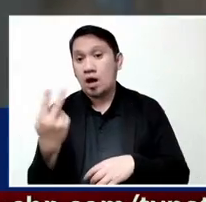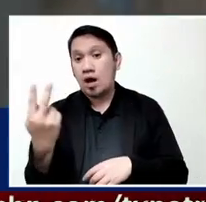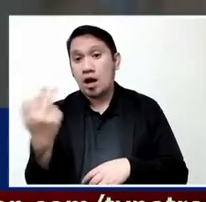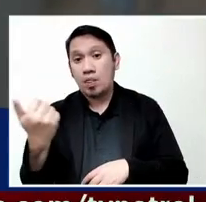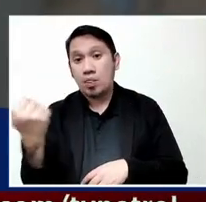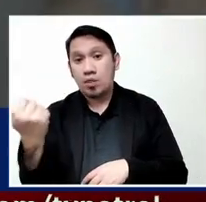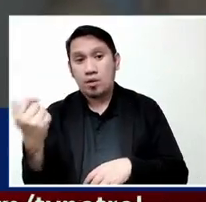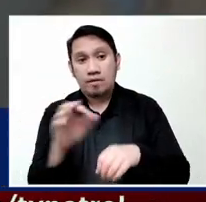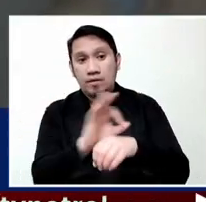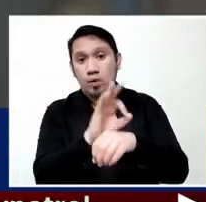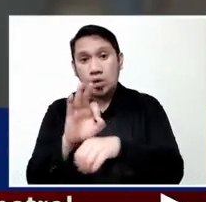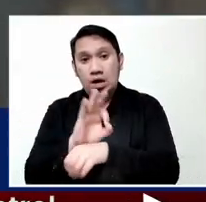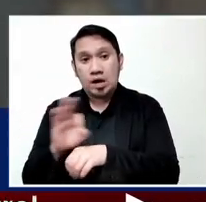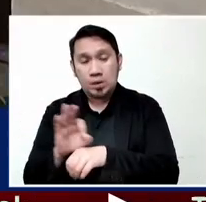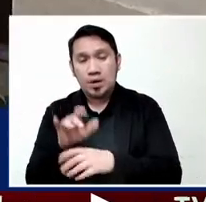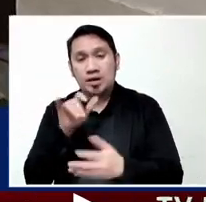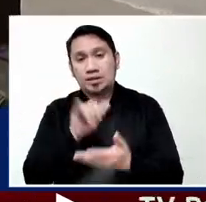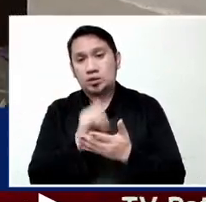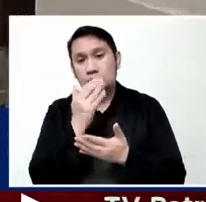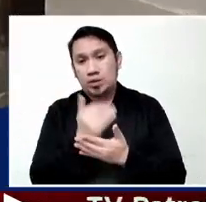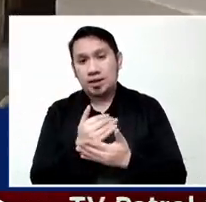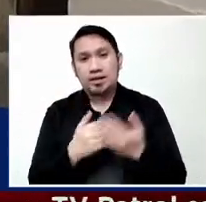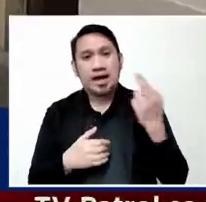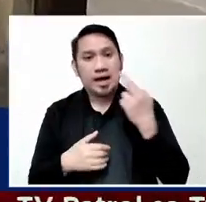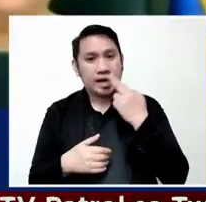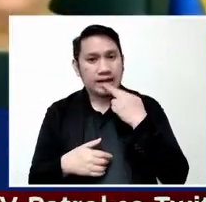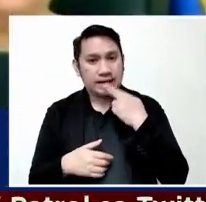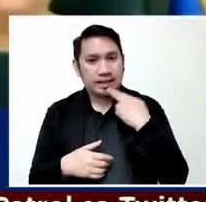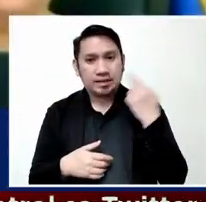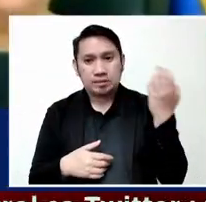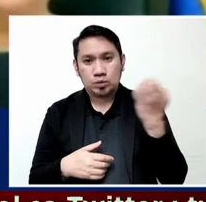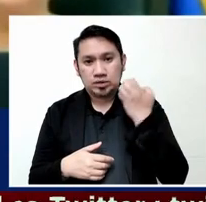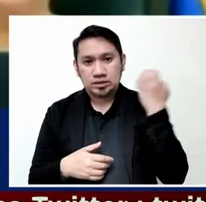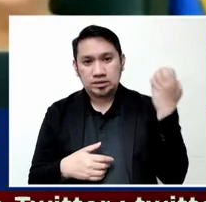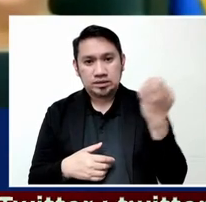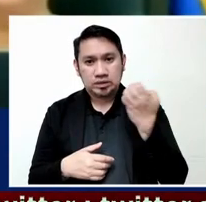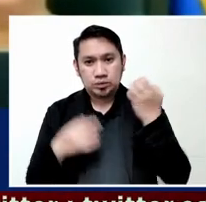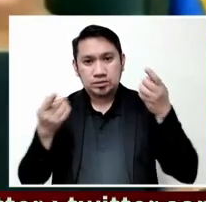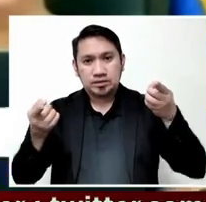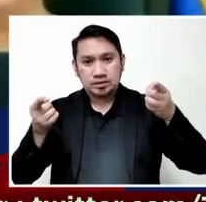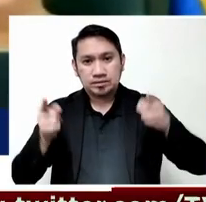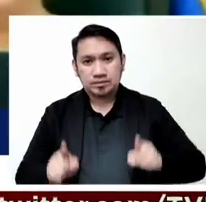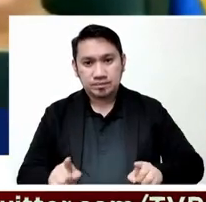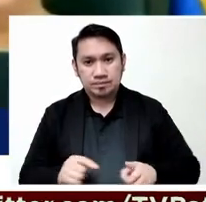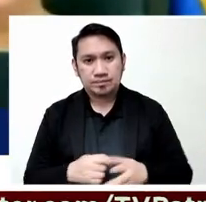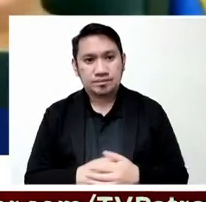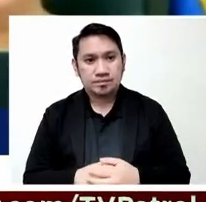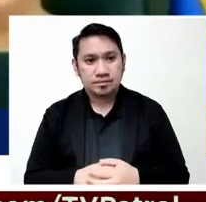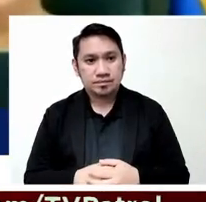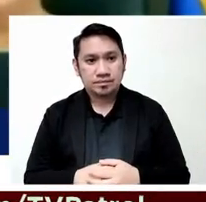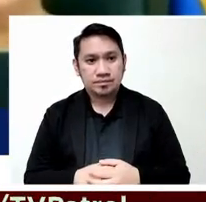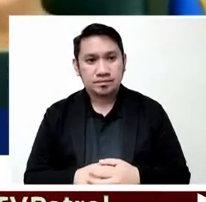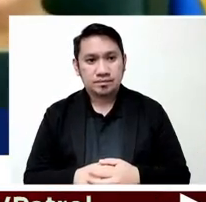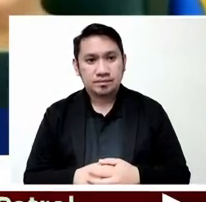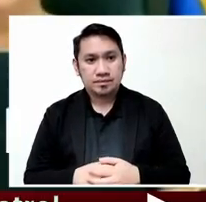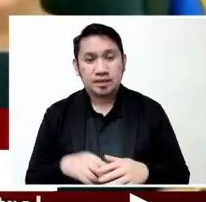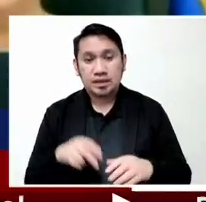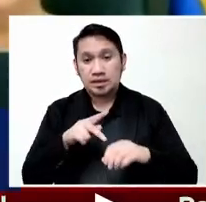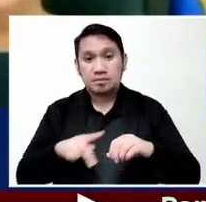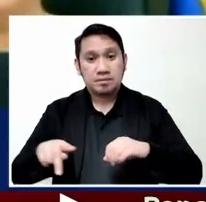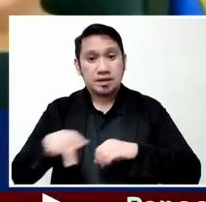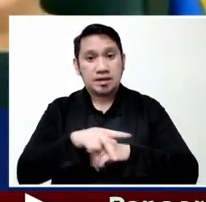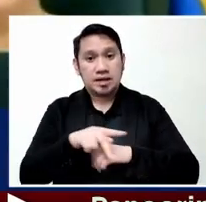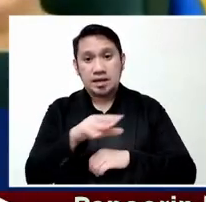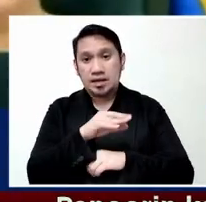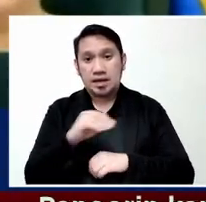planta kaya nauwi sa red alert ang sitwasyon. The recent prolonged power outages in Panay and Negros, among